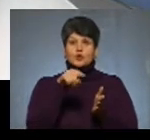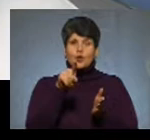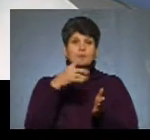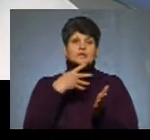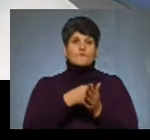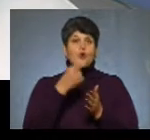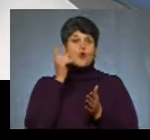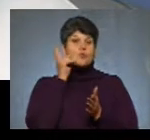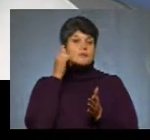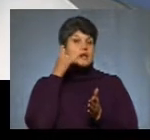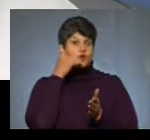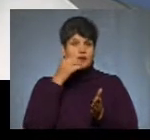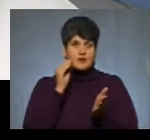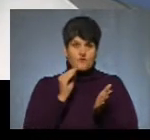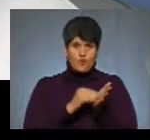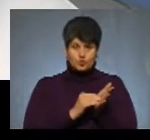телефону, через